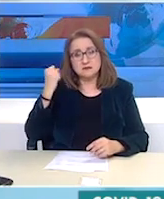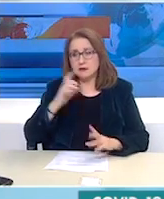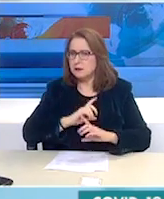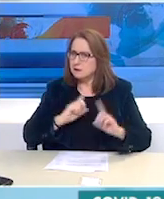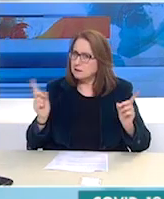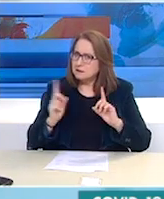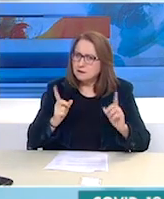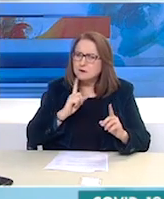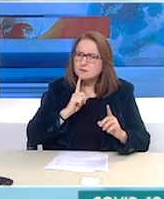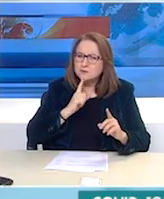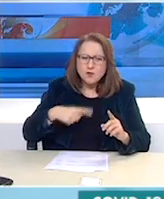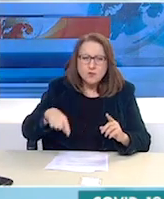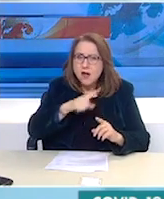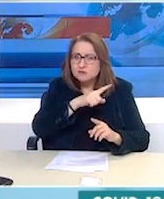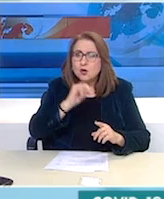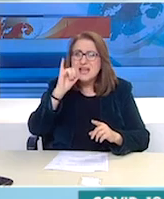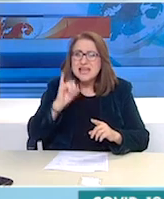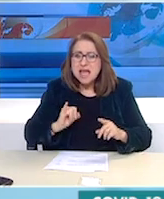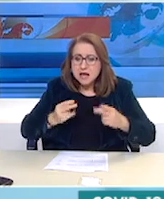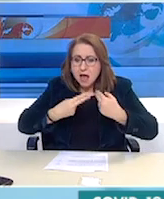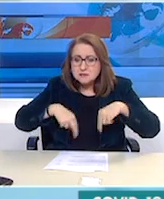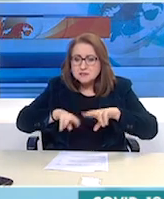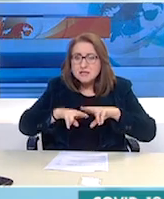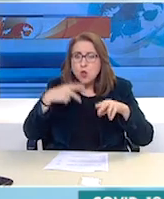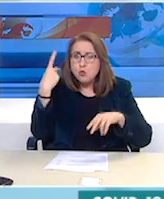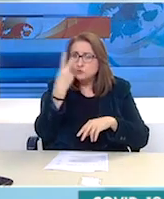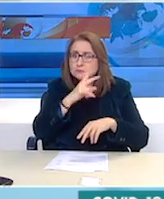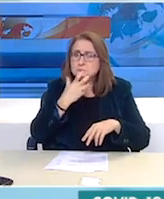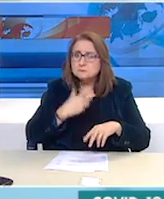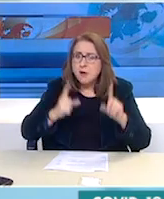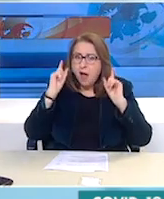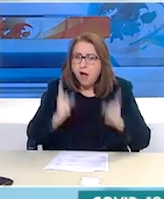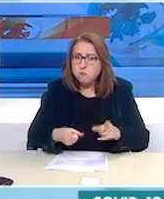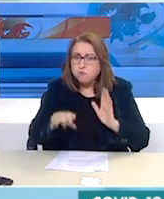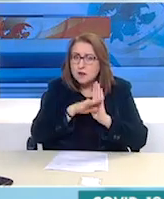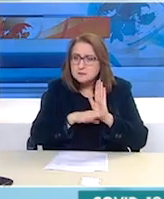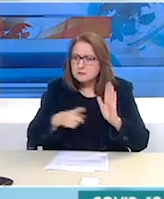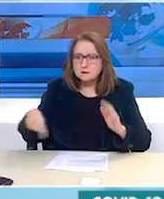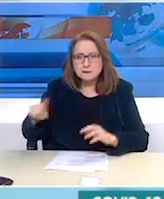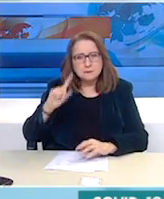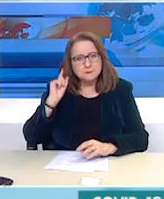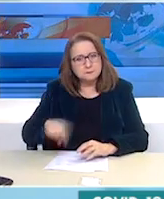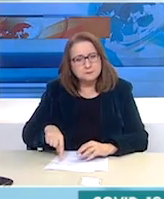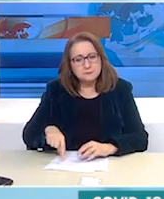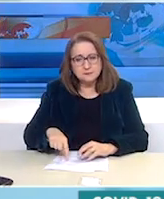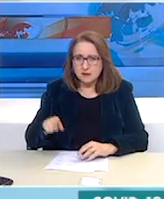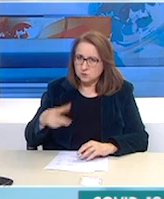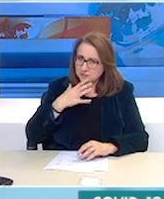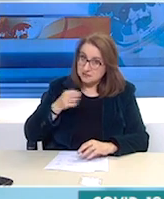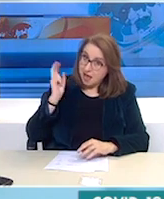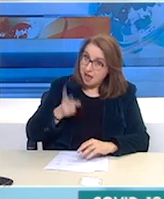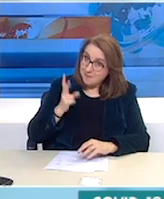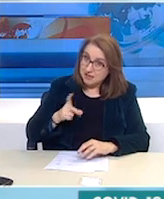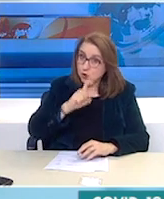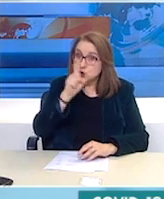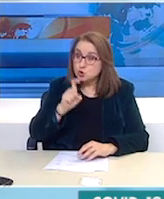συστάσεις της ίδιας Ιεράς Συνόδου και τους νόμους του ελληνικού κράτους και θέτουν σε κίνδυνο τη ζωή των συμπολιτών μας.